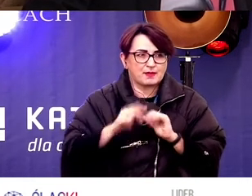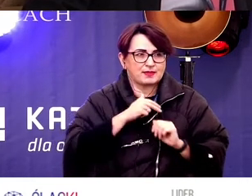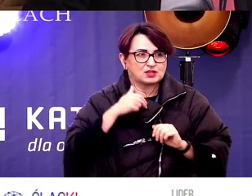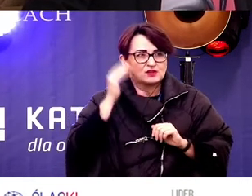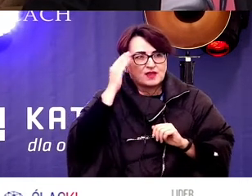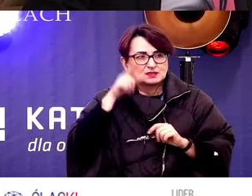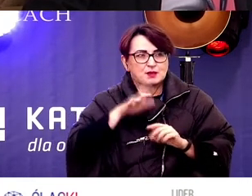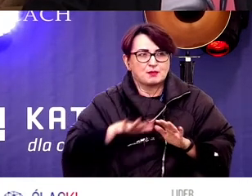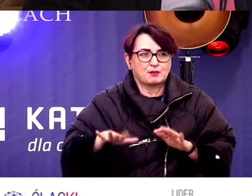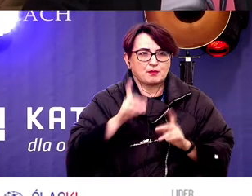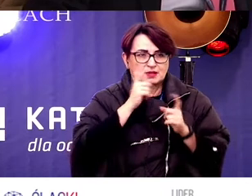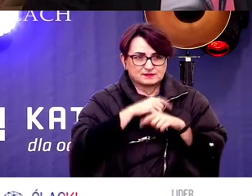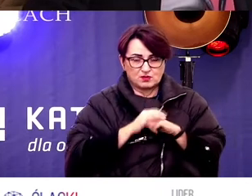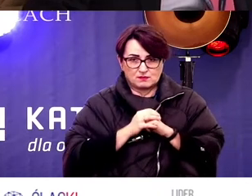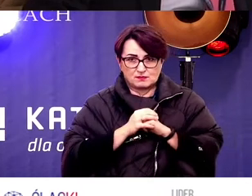kraju,